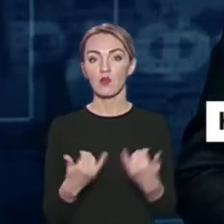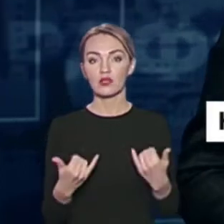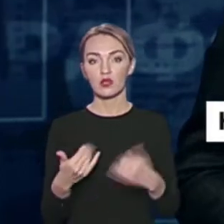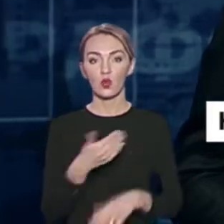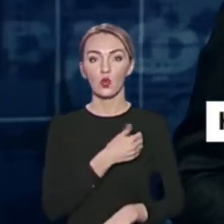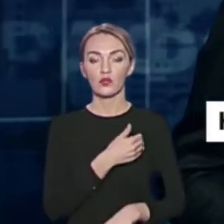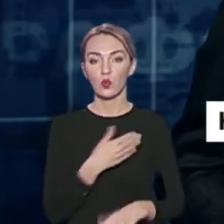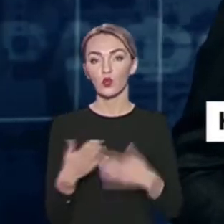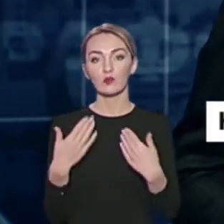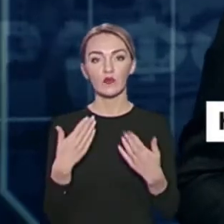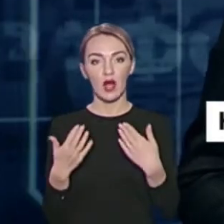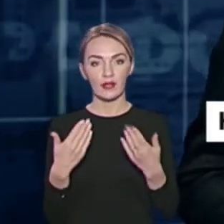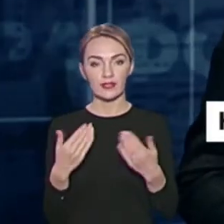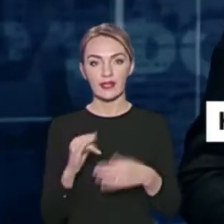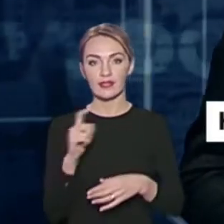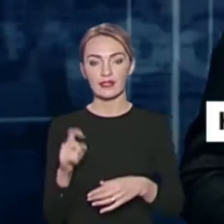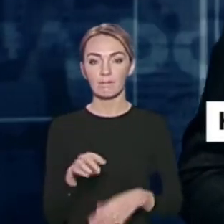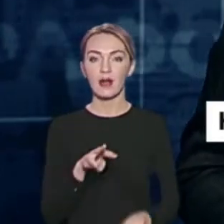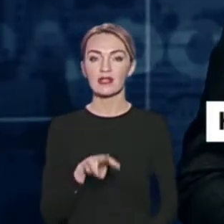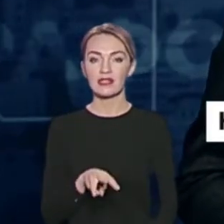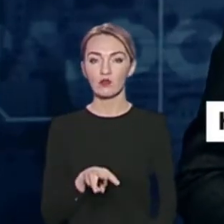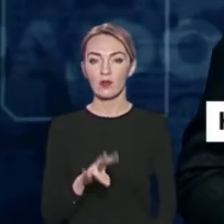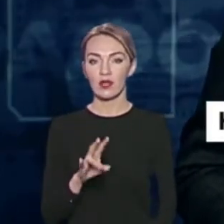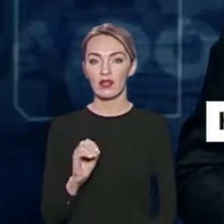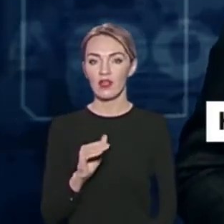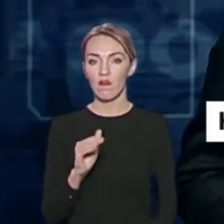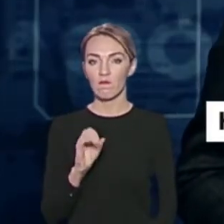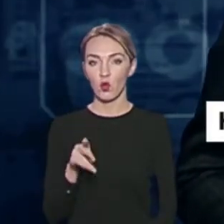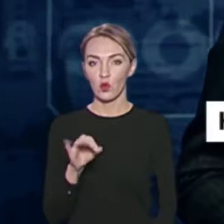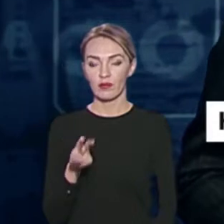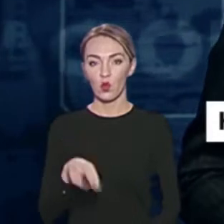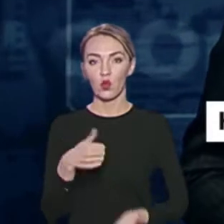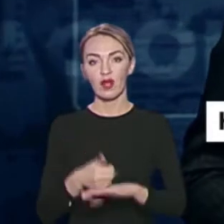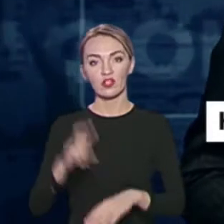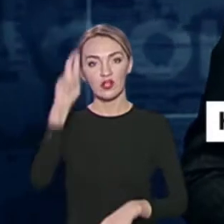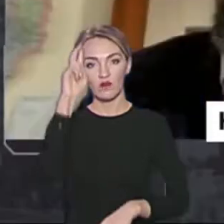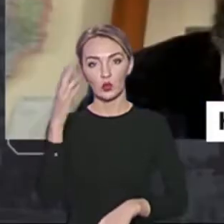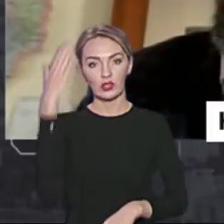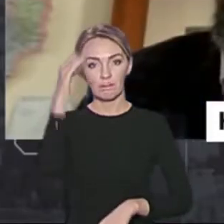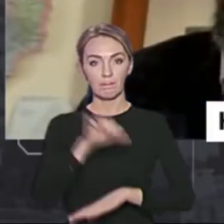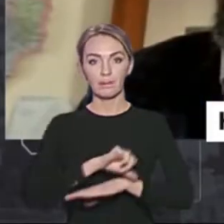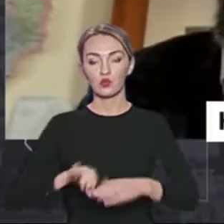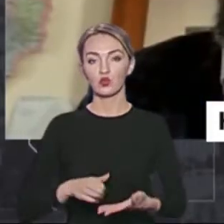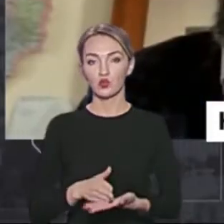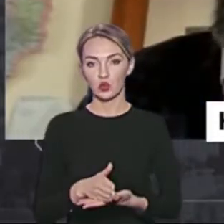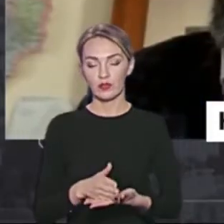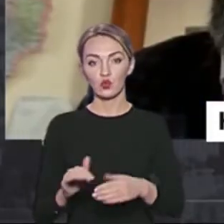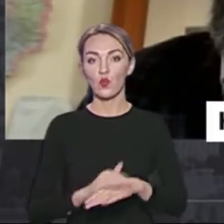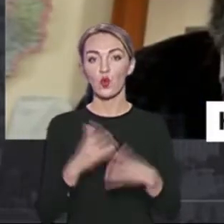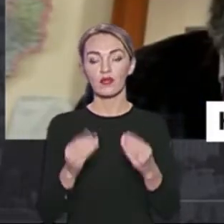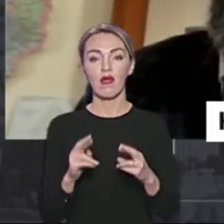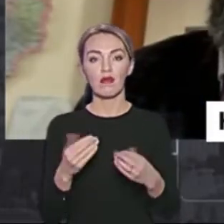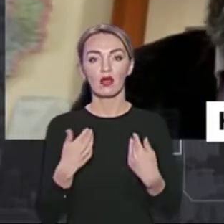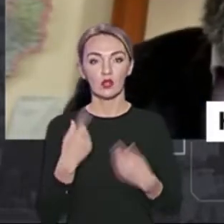Хочемо поспілкуватися із Максимом Нефьодовим, це голова Державної митної служби. Пане Максим, доброго дня, як нас